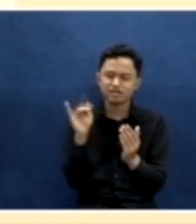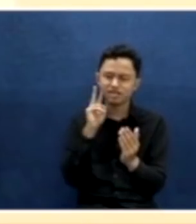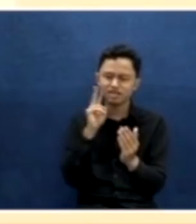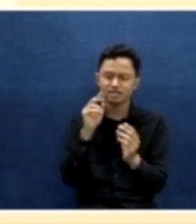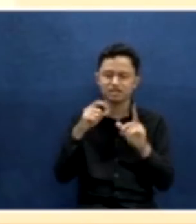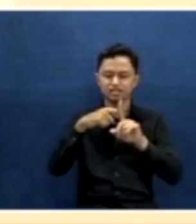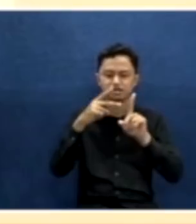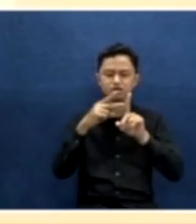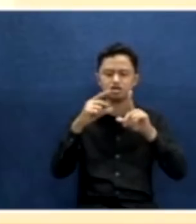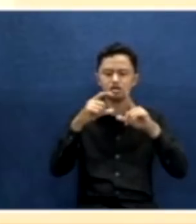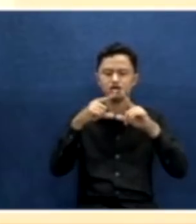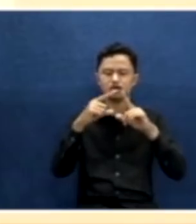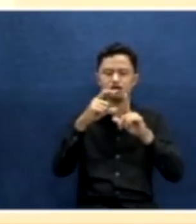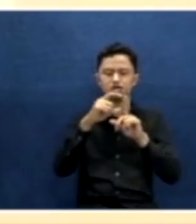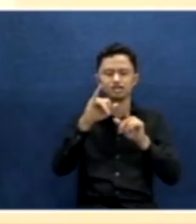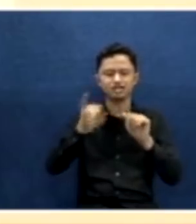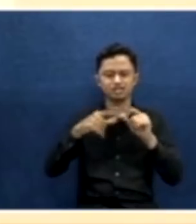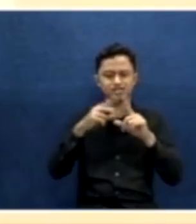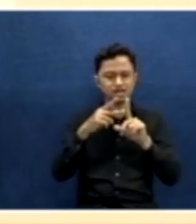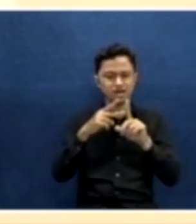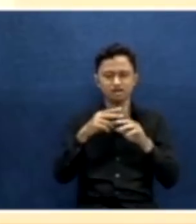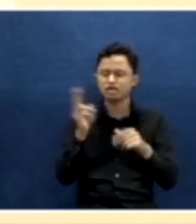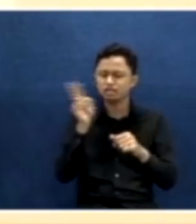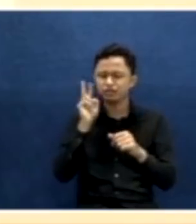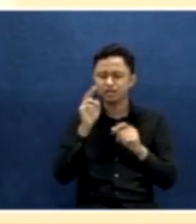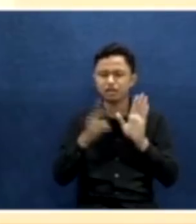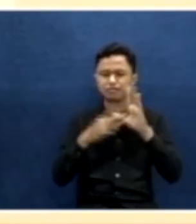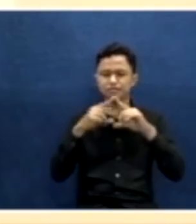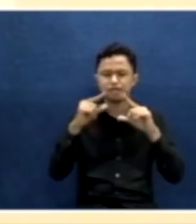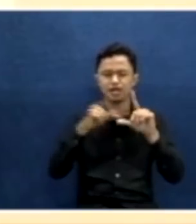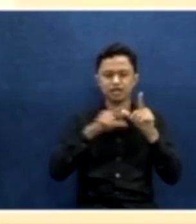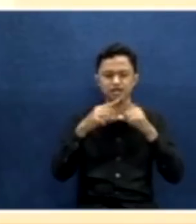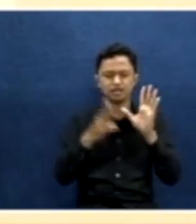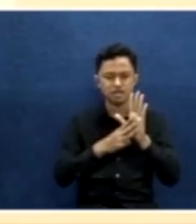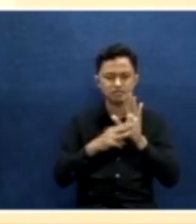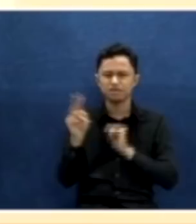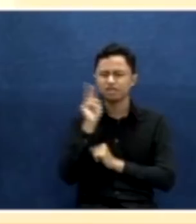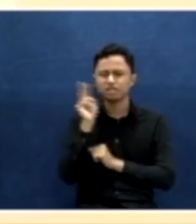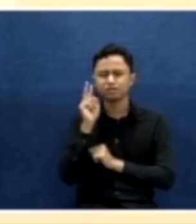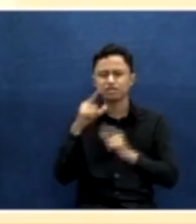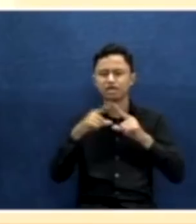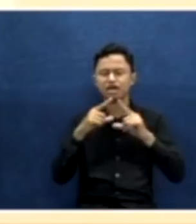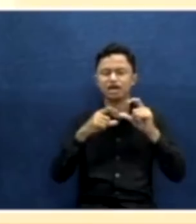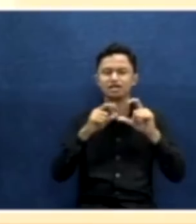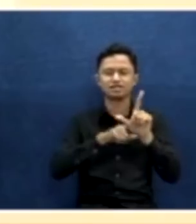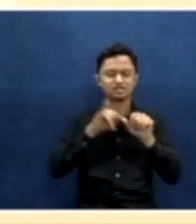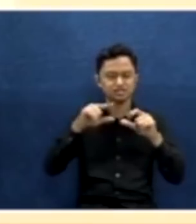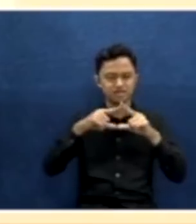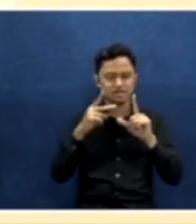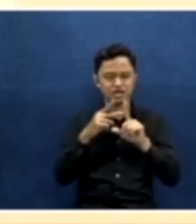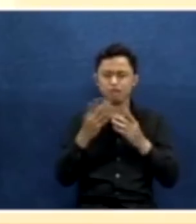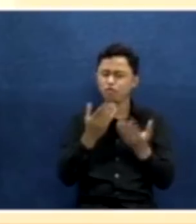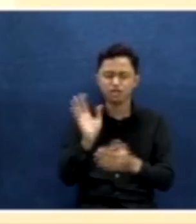ibu kami memang tidak sebagaimana ibunda Maryam Hai ibu kami memang tidak sebagaimana ibunda Aisyah binti muzahim